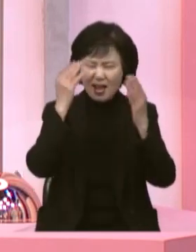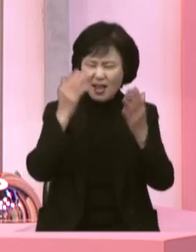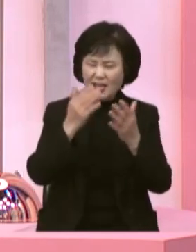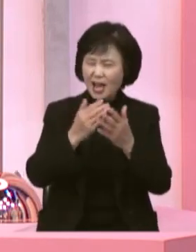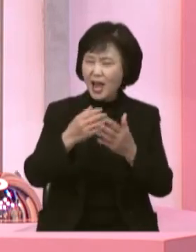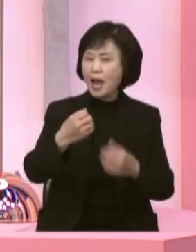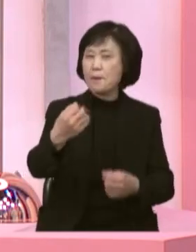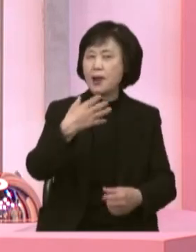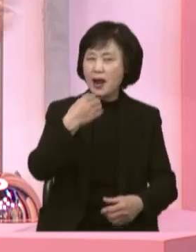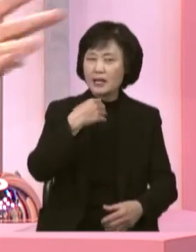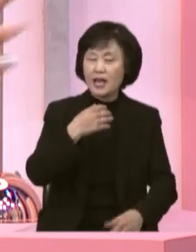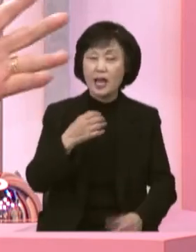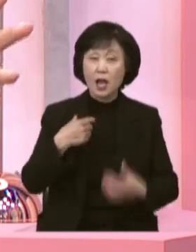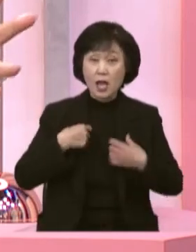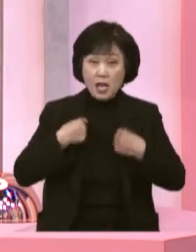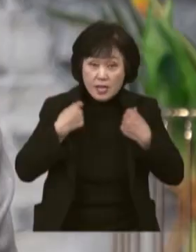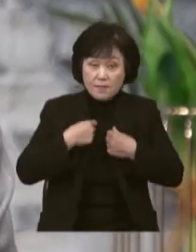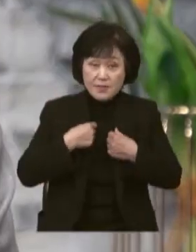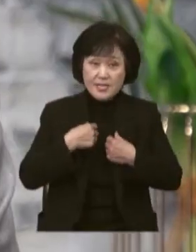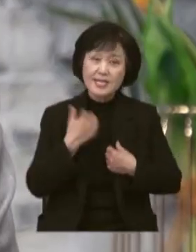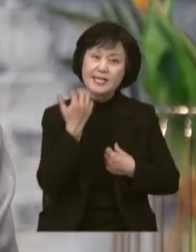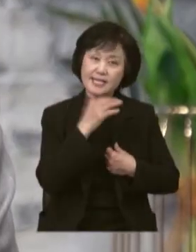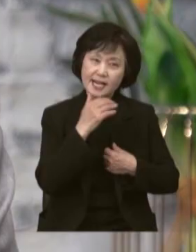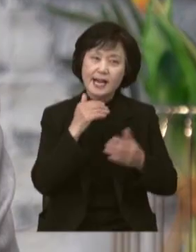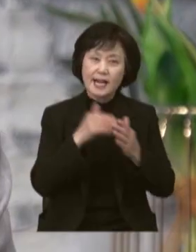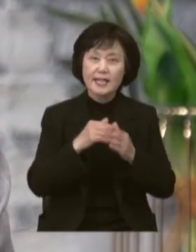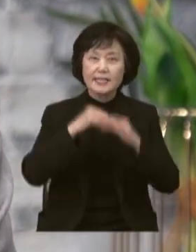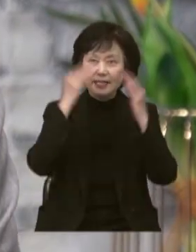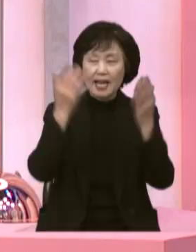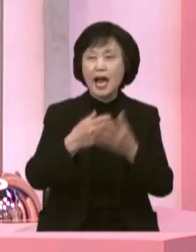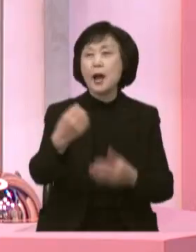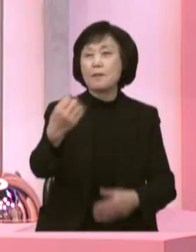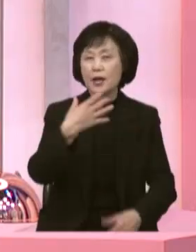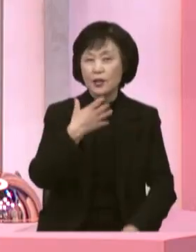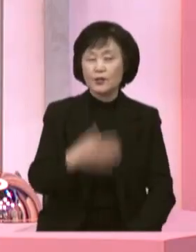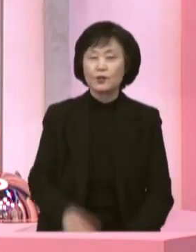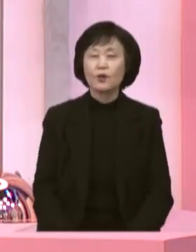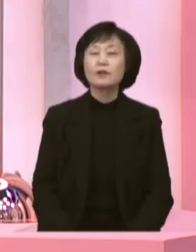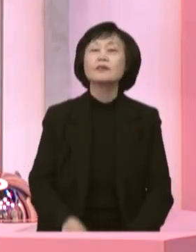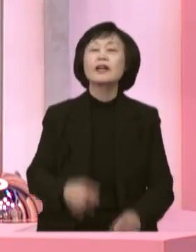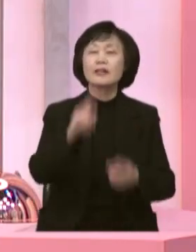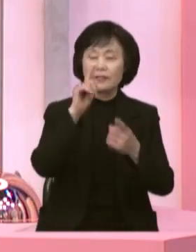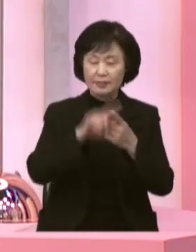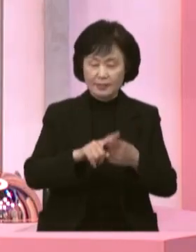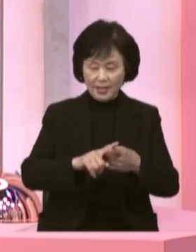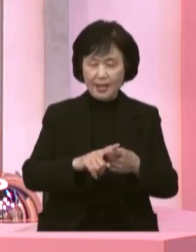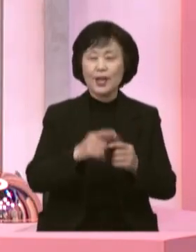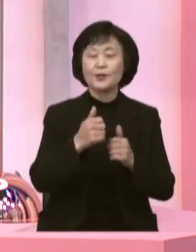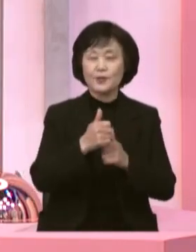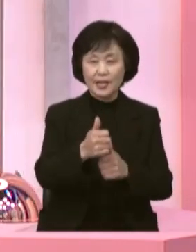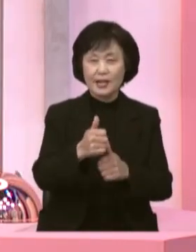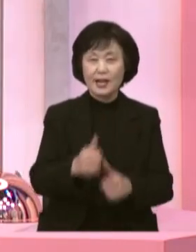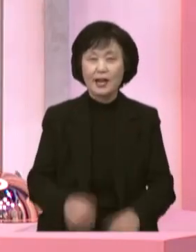고사 지내고 그냥 또 굿하고 그냥. 어머니가. 또 그것도 모자라 가지고 또 시어머니라고 있어요. 저희들은 또 이제.